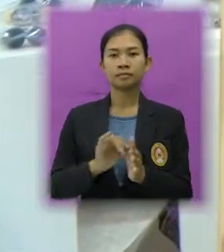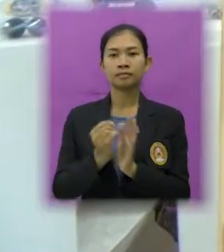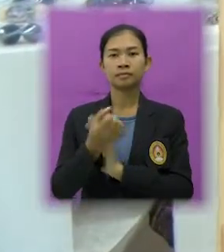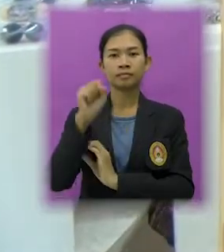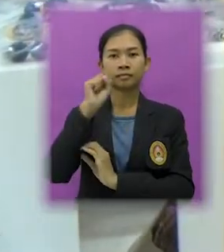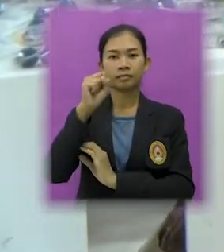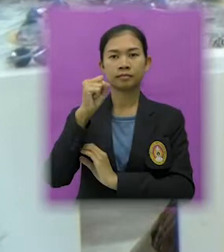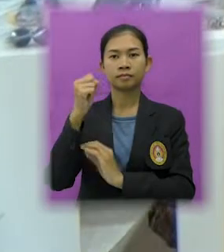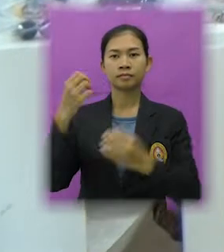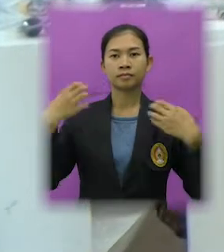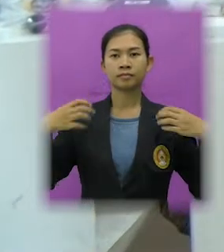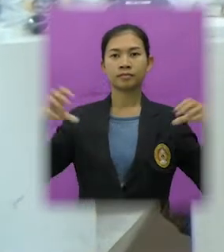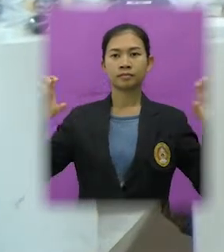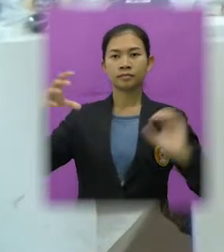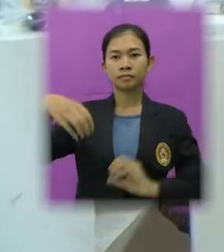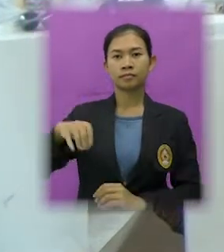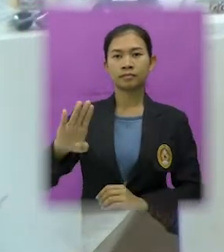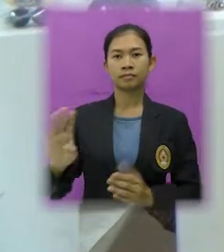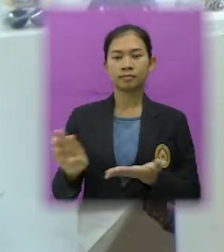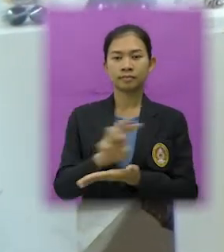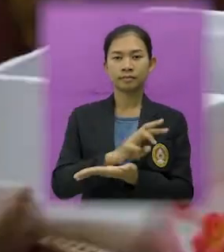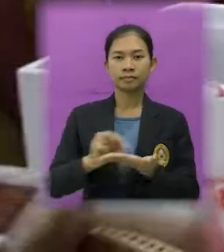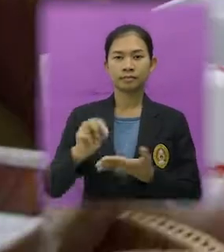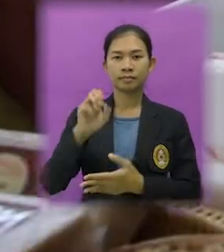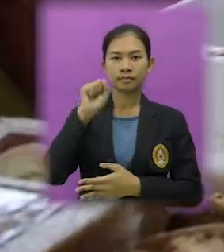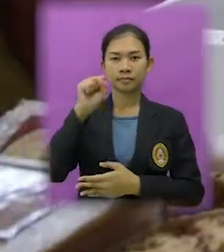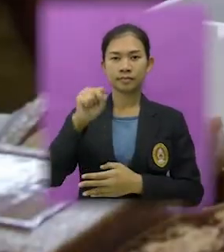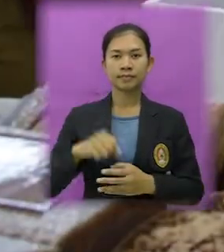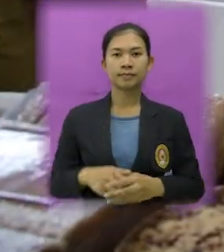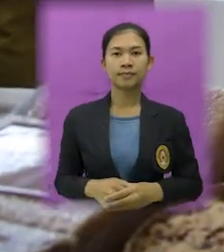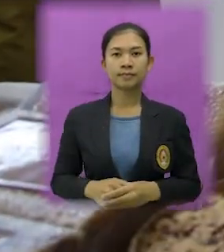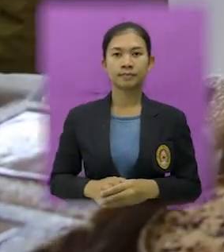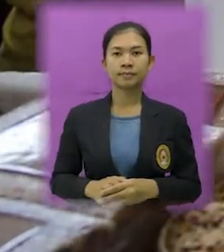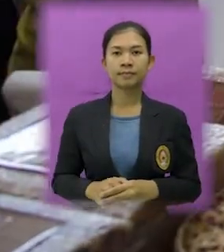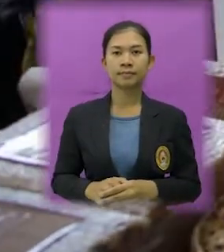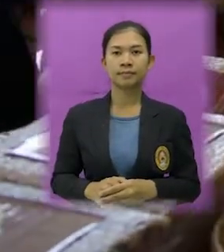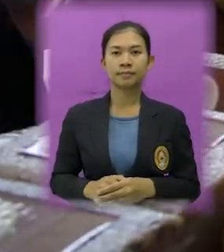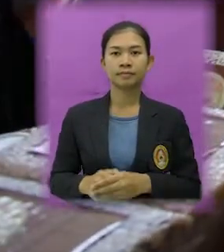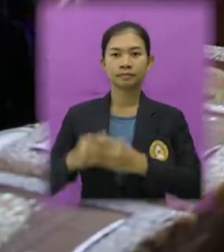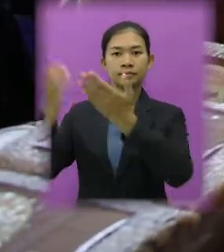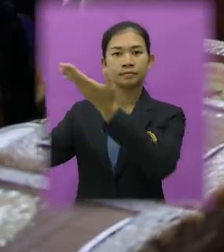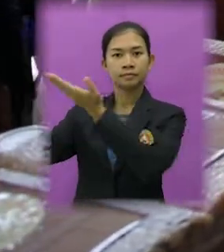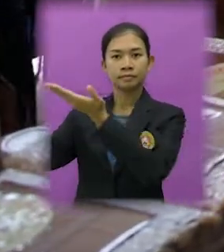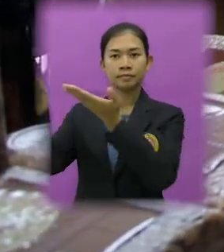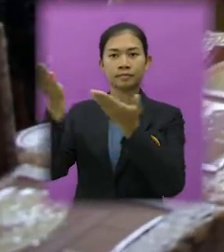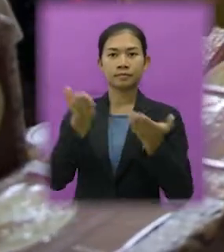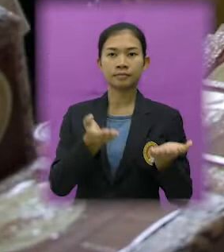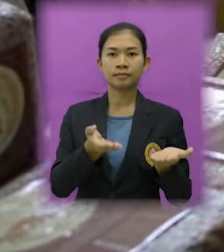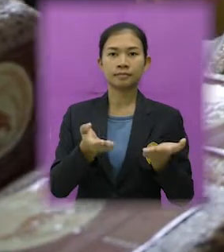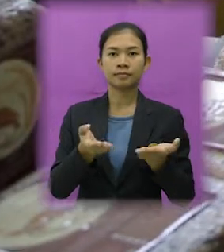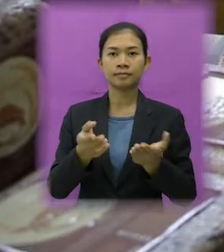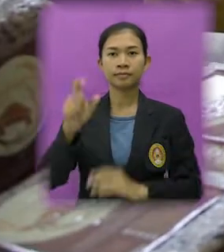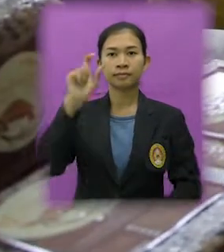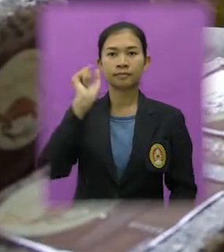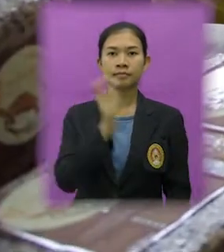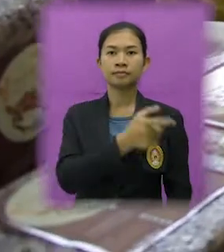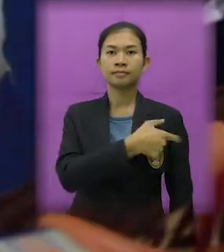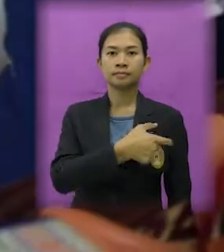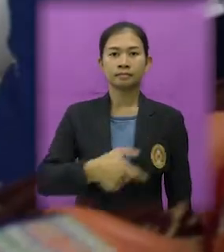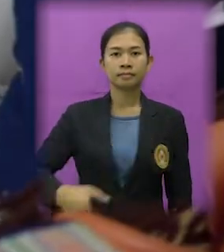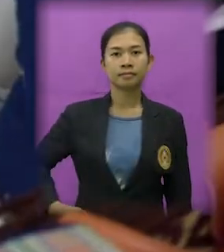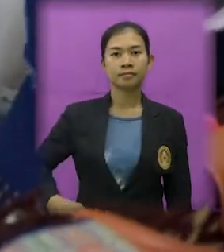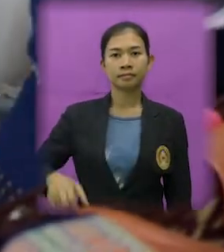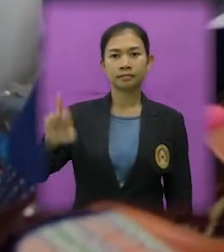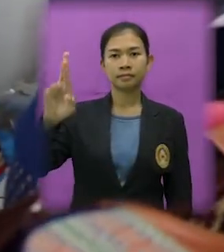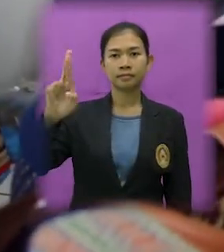ามที่จังหวัดสกลนครร่วมกับส่วนราชการภาคเอกชนและมหาวิทยาลัยราชภัฏสกลนครได้น้อมนำหลักการทรงงาน